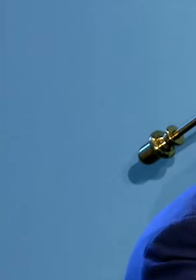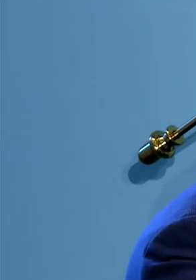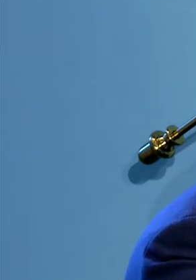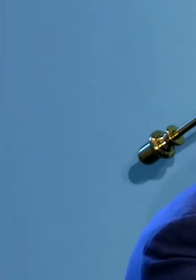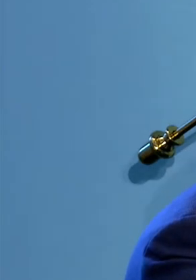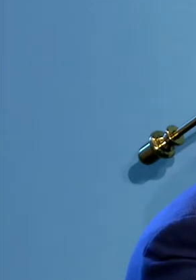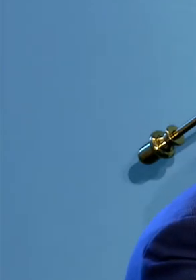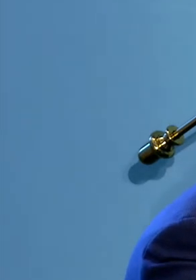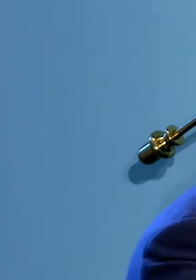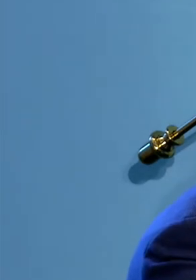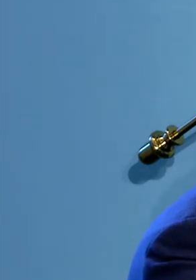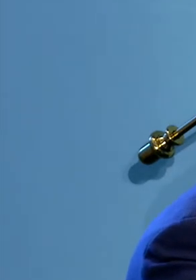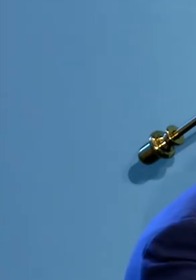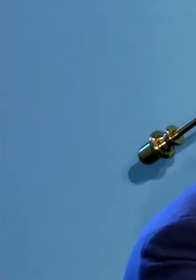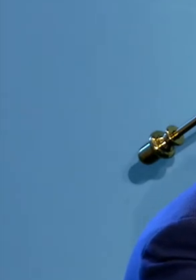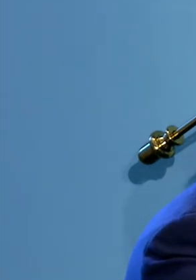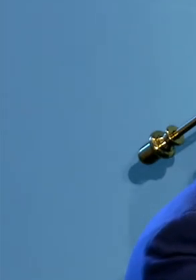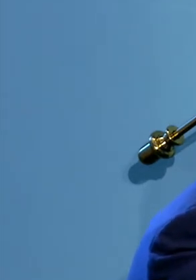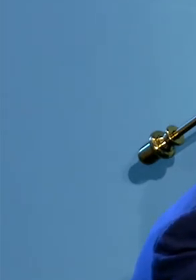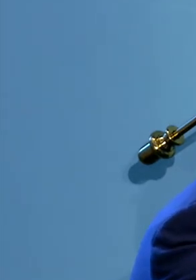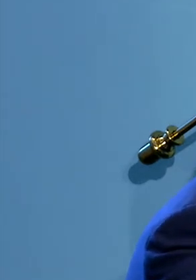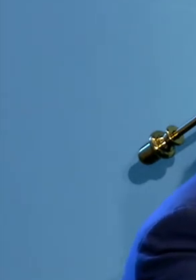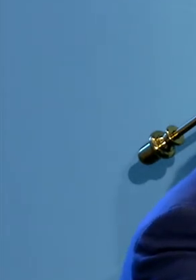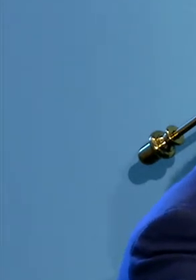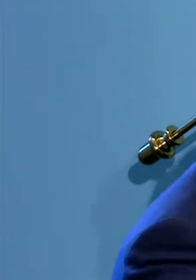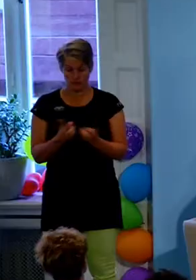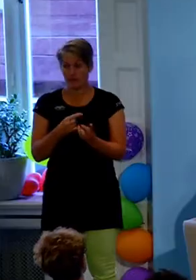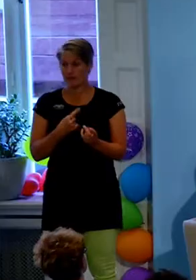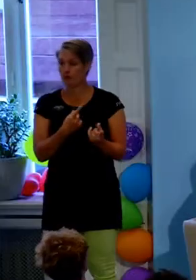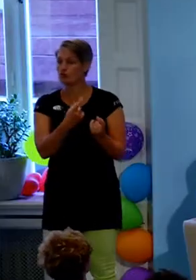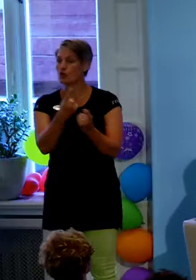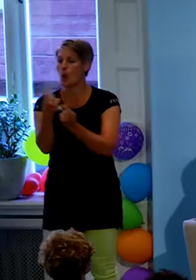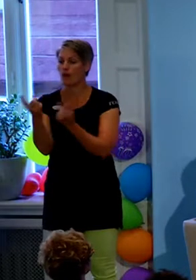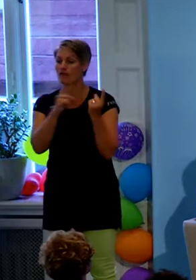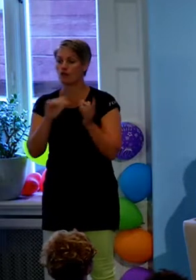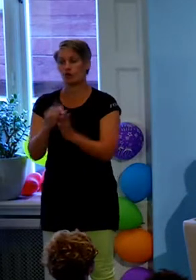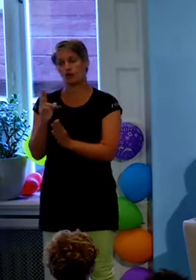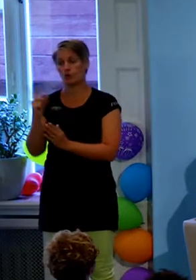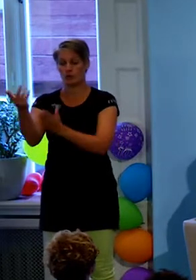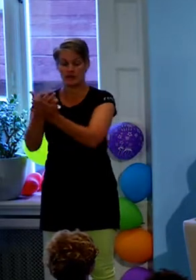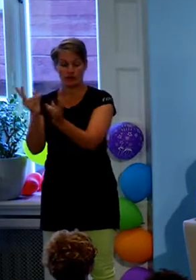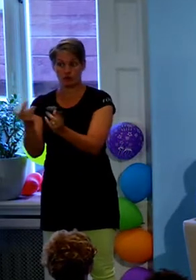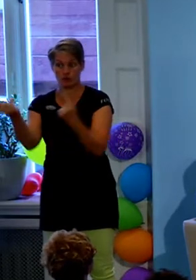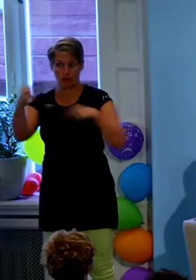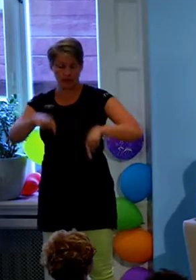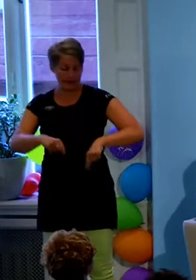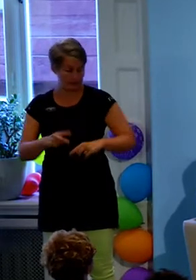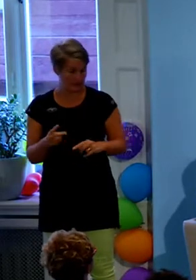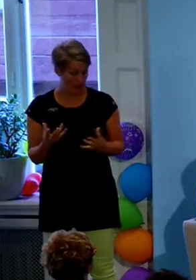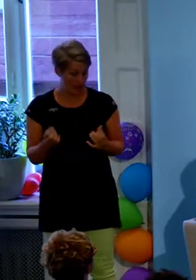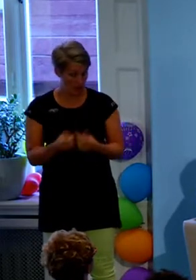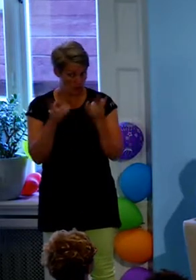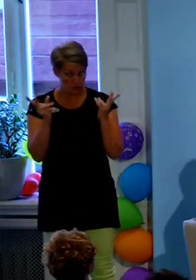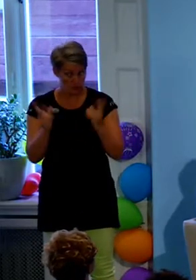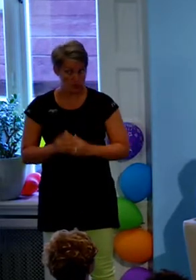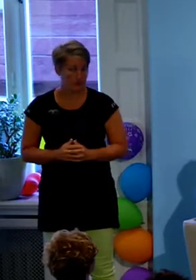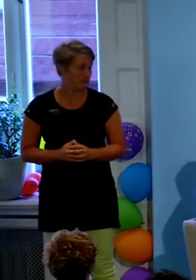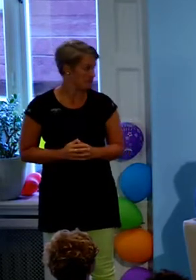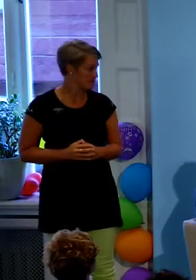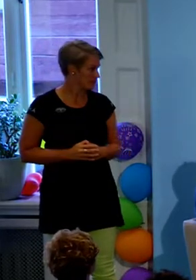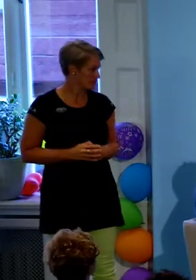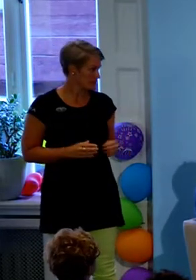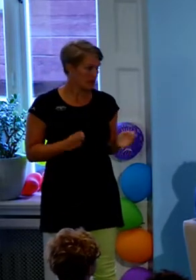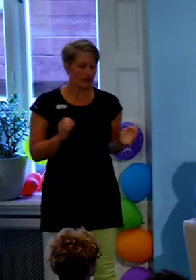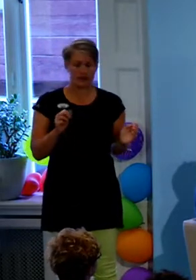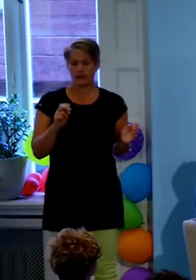klara i Sverige eller denna, så att vi måste attrahera utifrån. Är det en lösning på det hela? Det tror